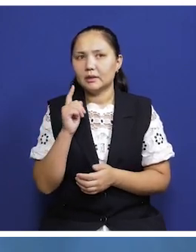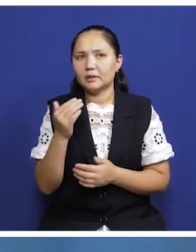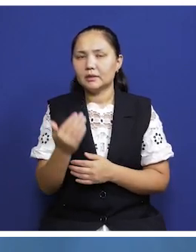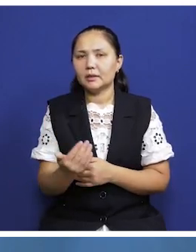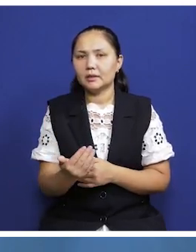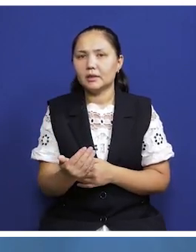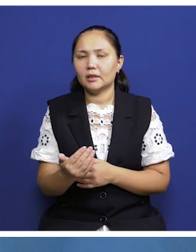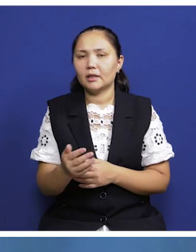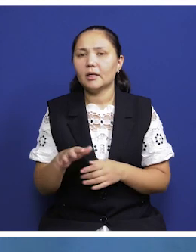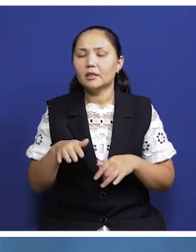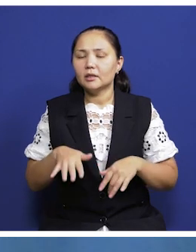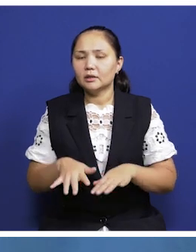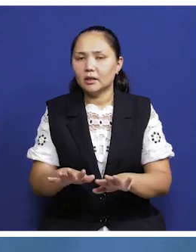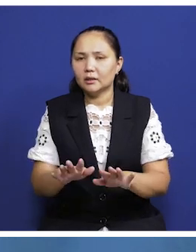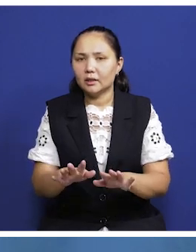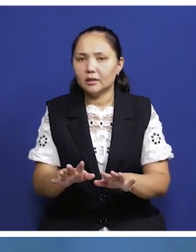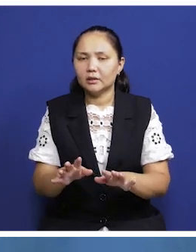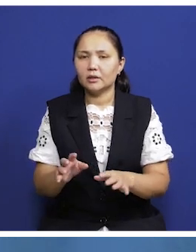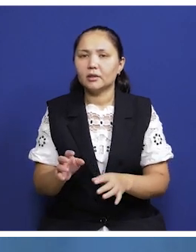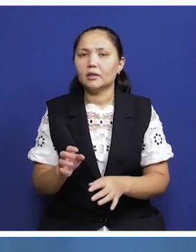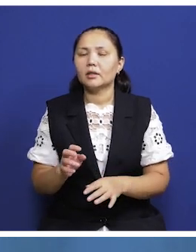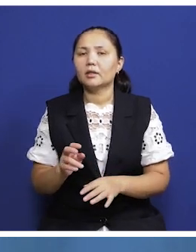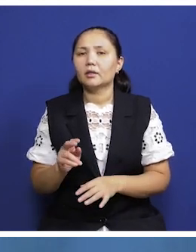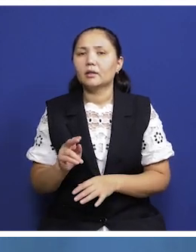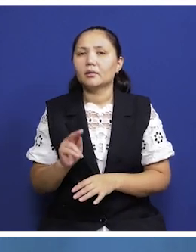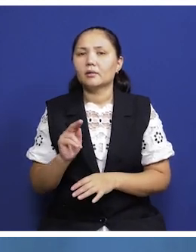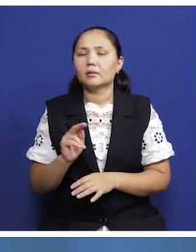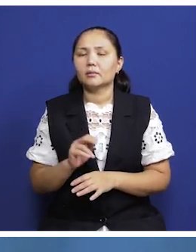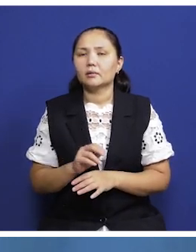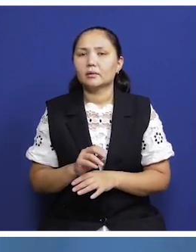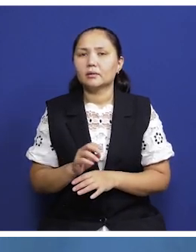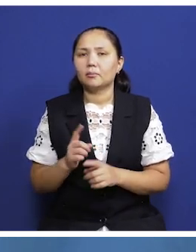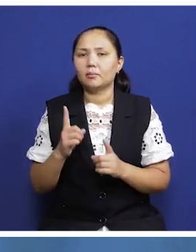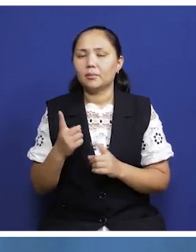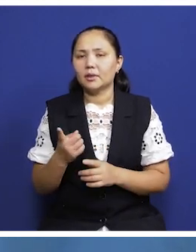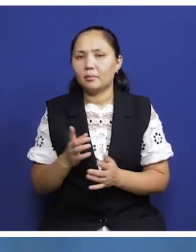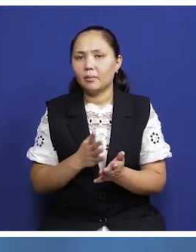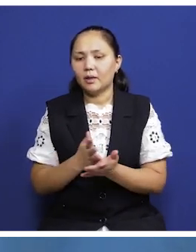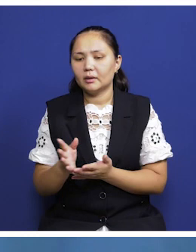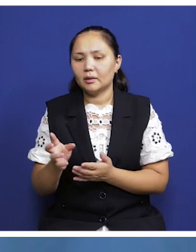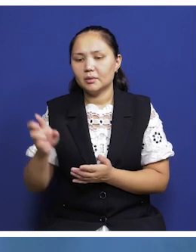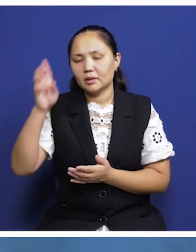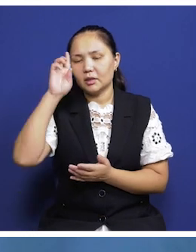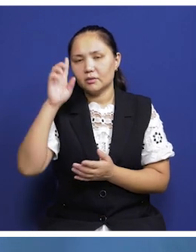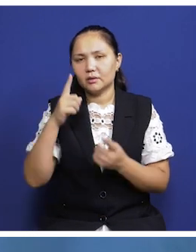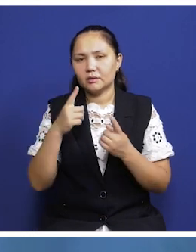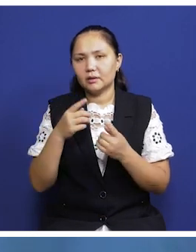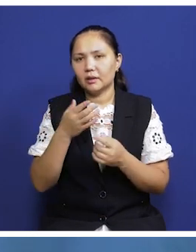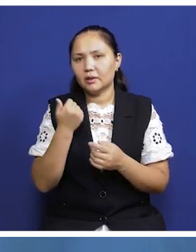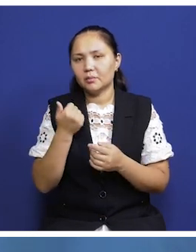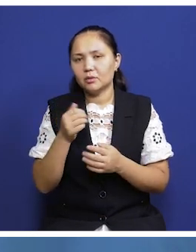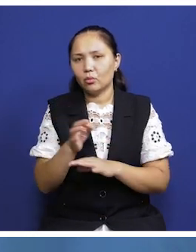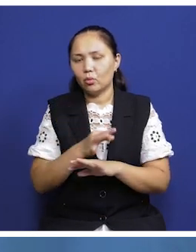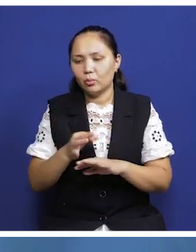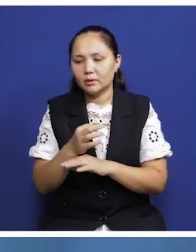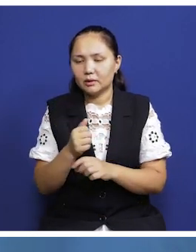сіздерге қолайлы жағдай жасау. Бірақ қолайлы жағдайды тек қана бір жақты мемлекет тарапынан немесе аудан әкімі